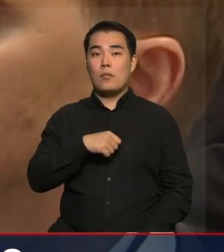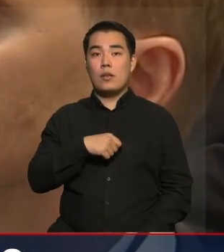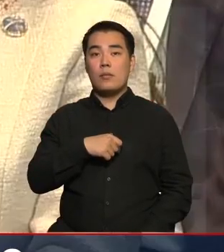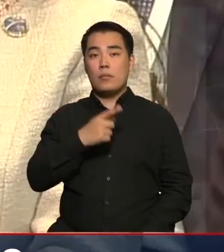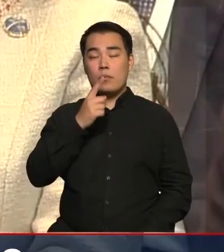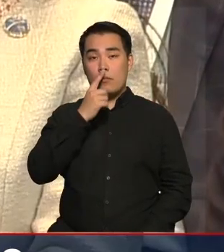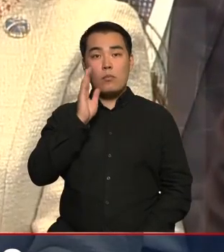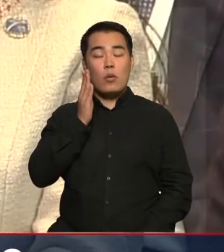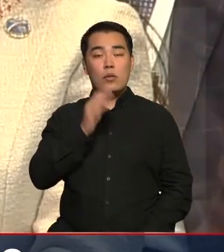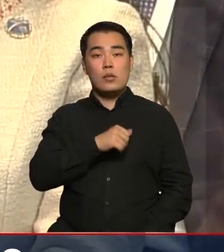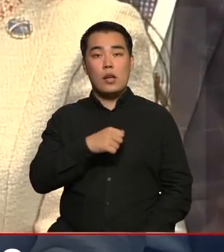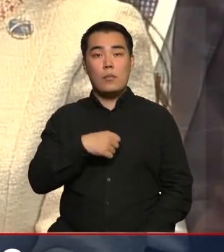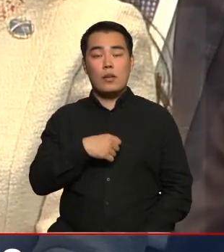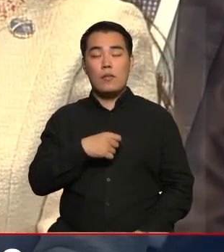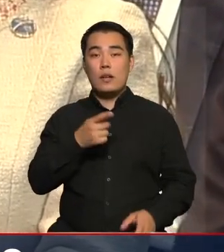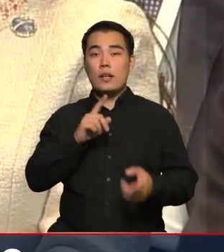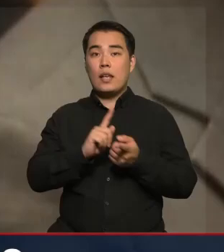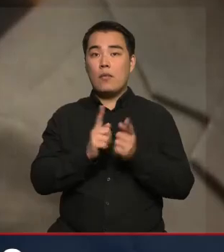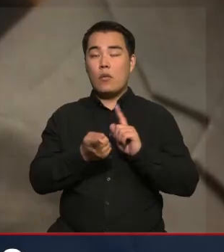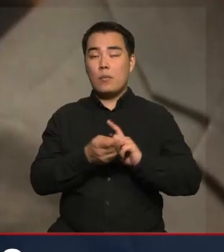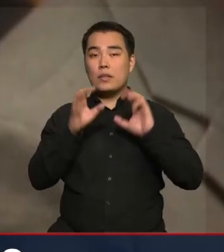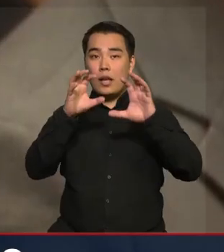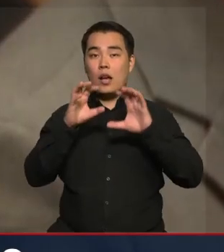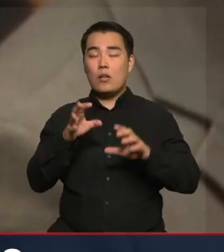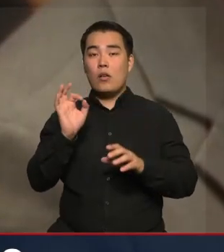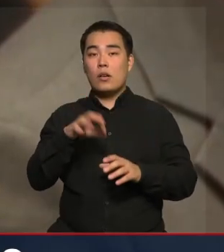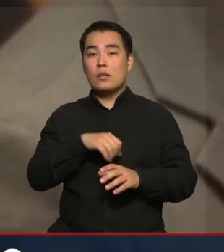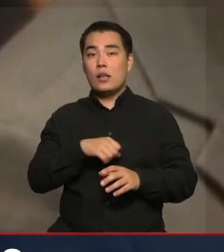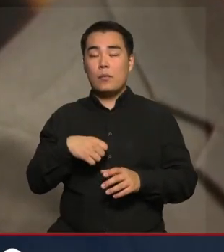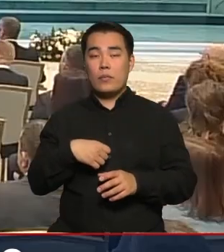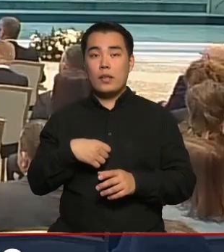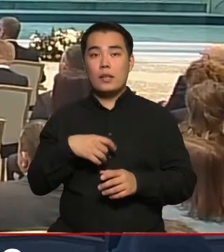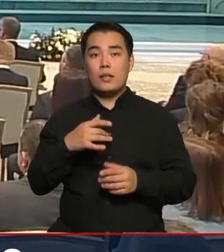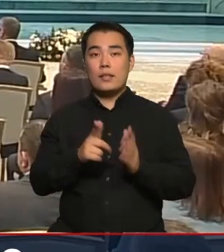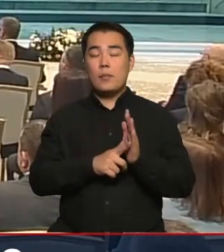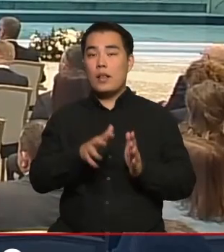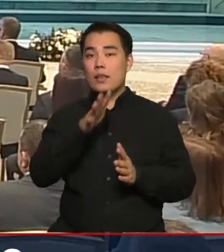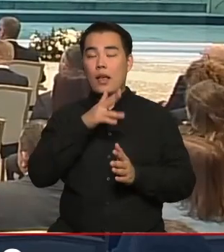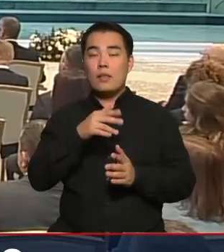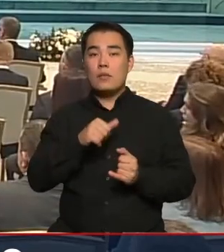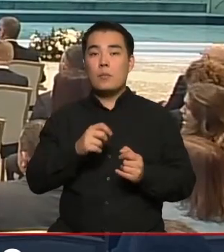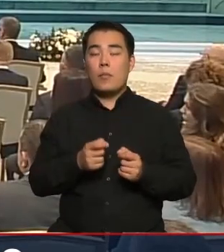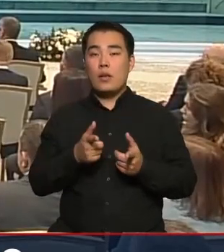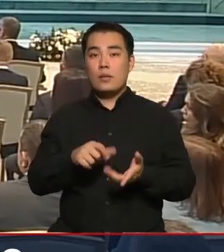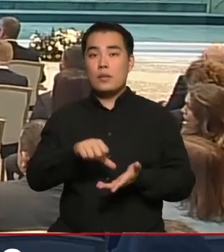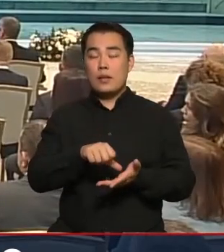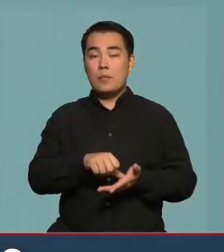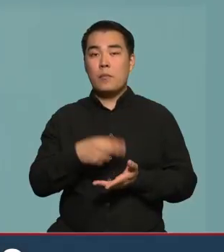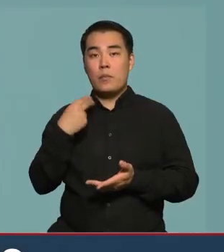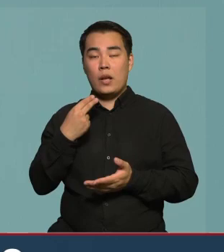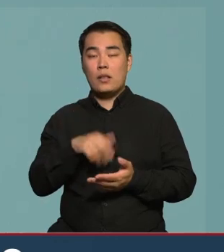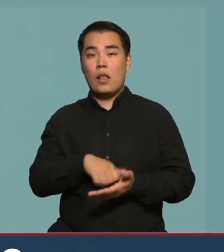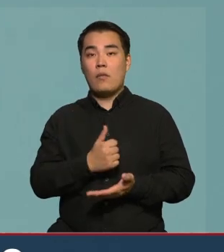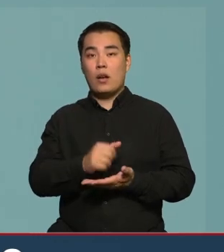политических реформах ключевым из которых стал закон об однократном семилетнем сроке президентства глава государства